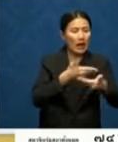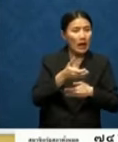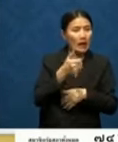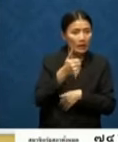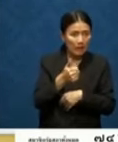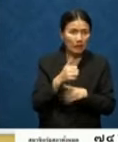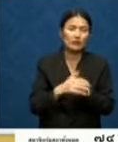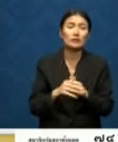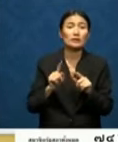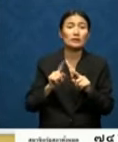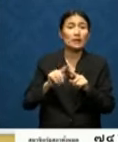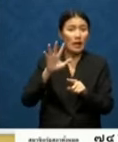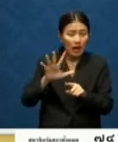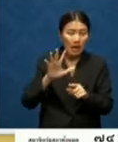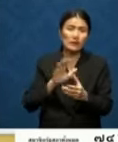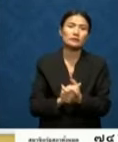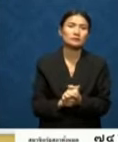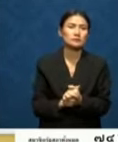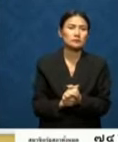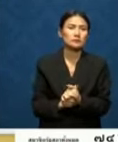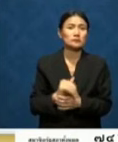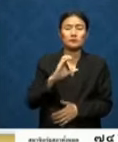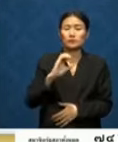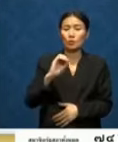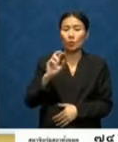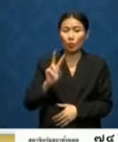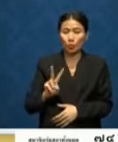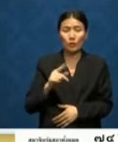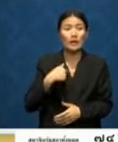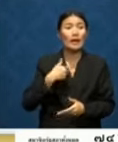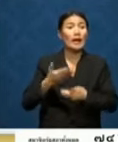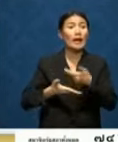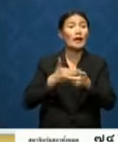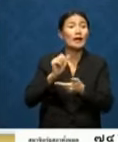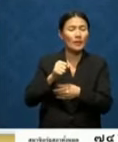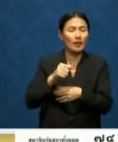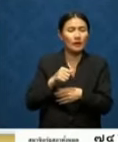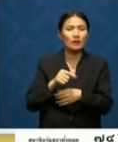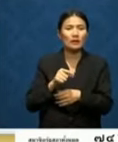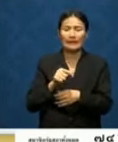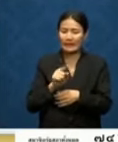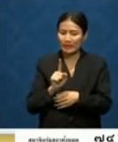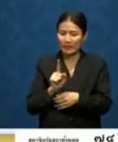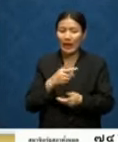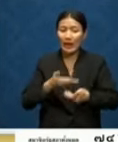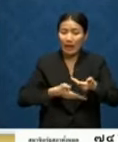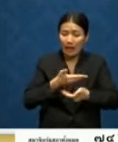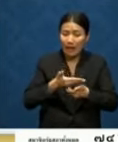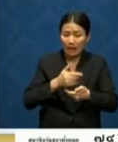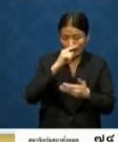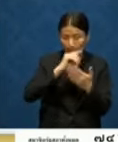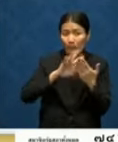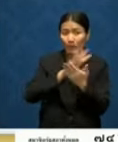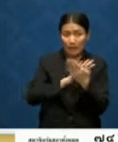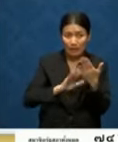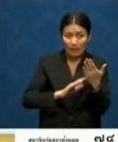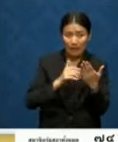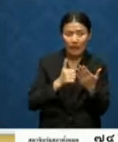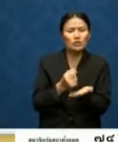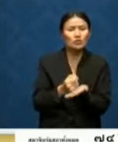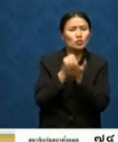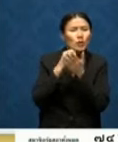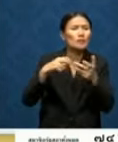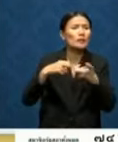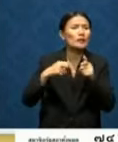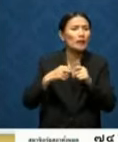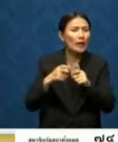การขายคาร์บอนเครดิตและคาร์บอนฟุตลิ้นที่มีความสมดุลภายในประเทศลดภาวะเรือน